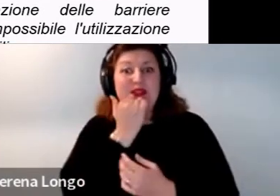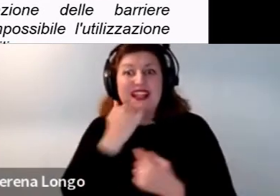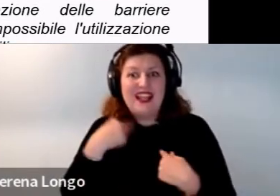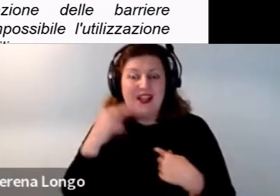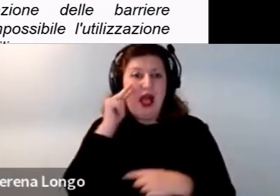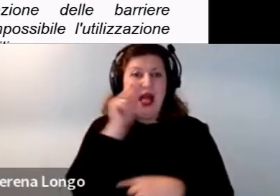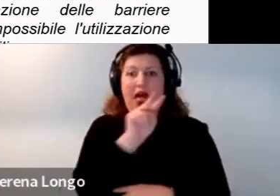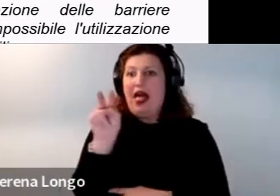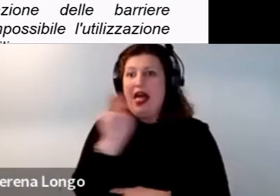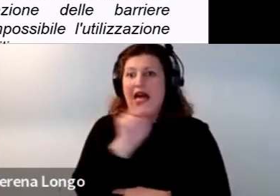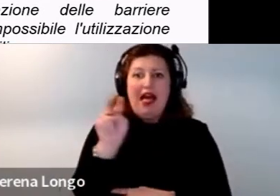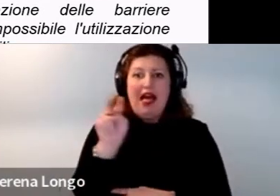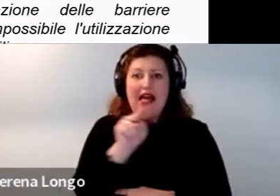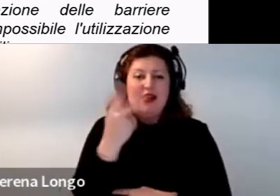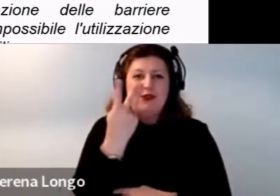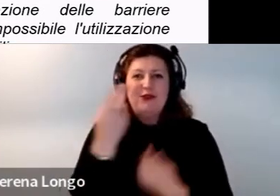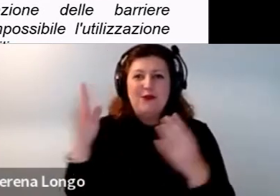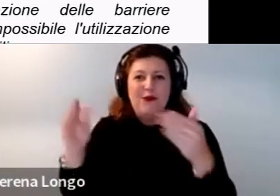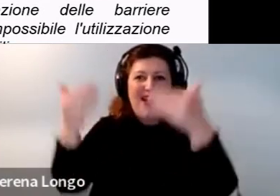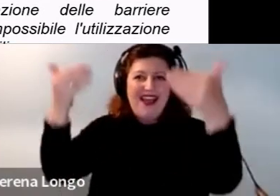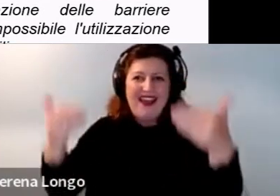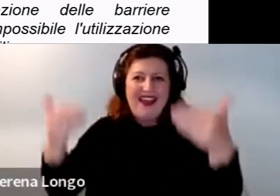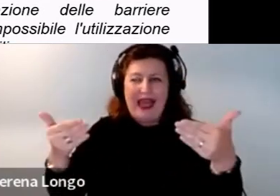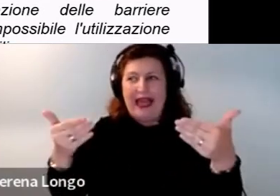in contemporaneamente su doppio monitor.